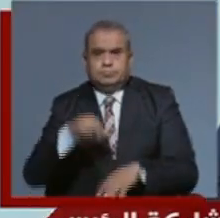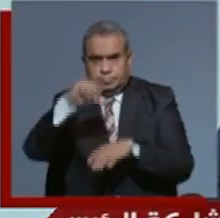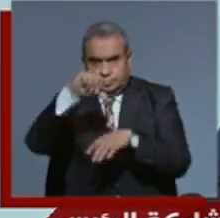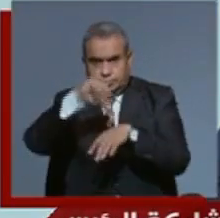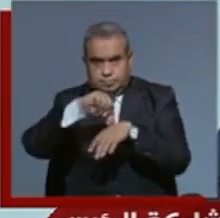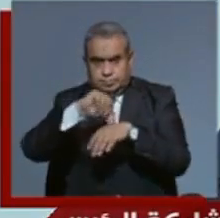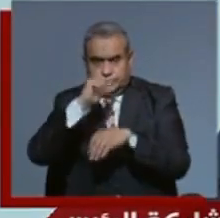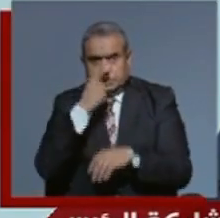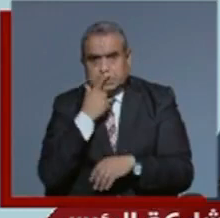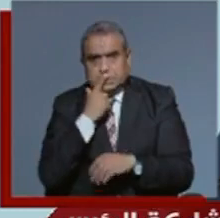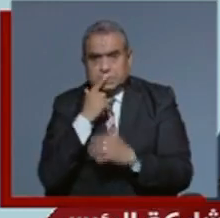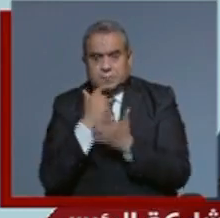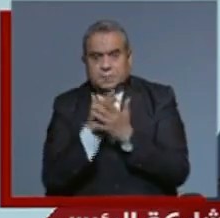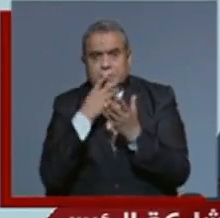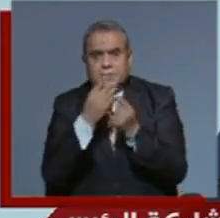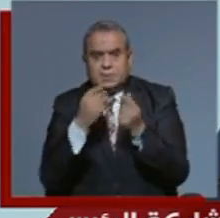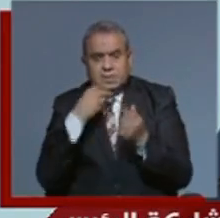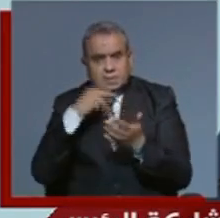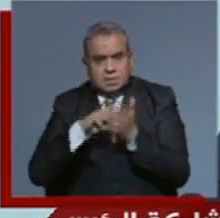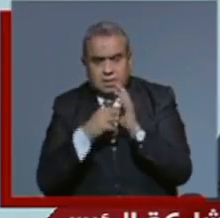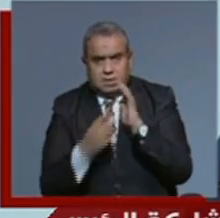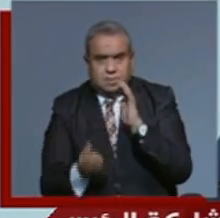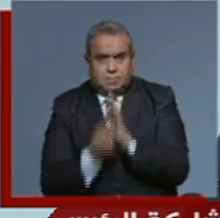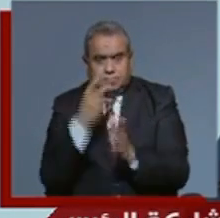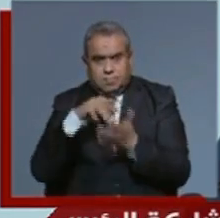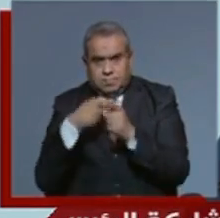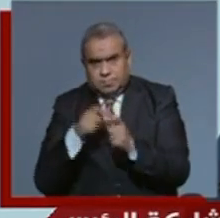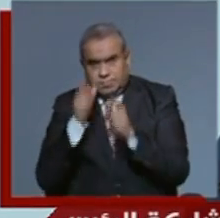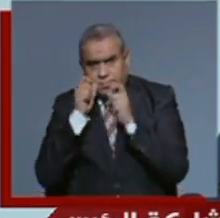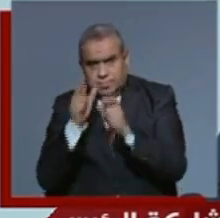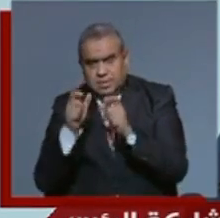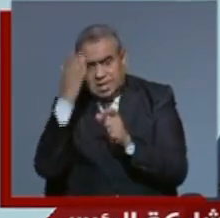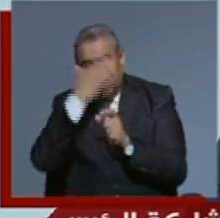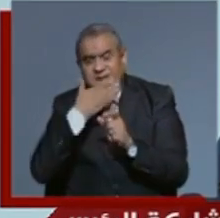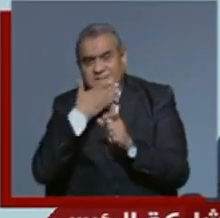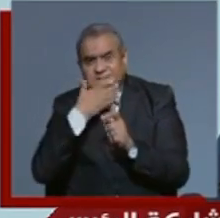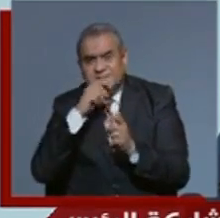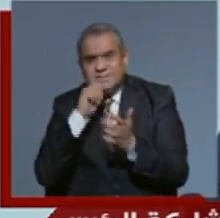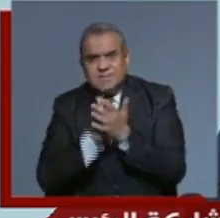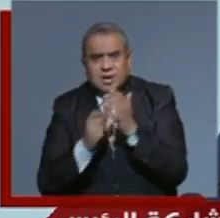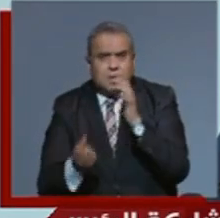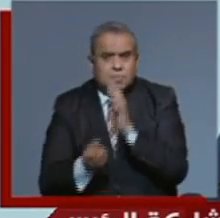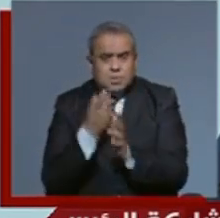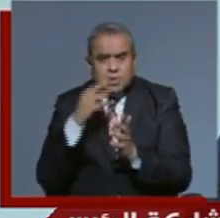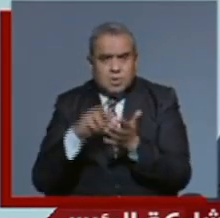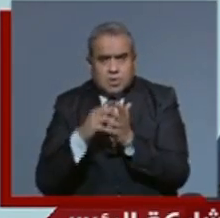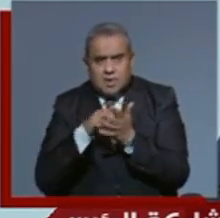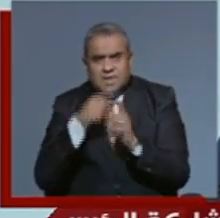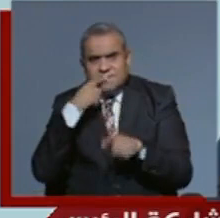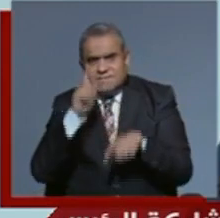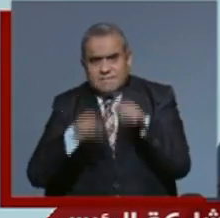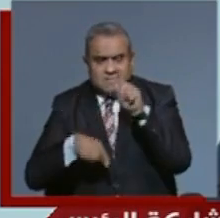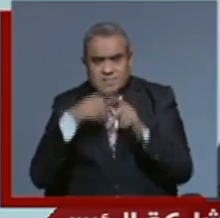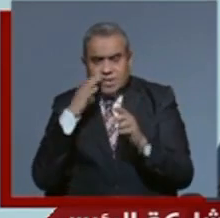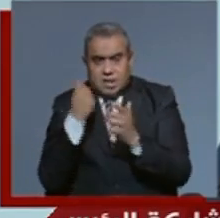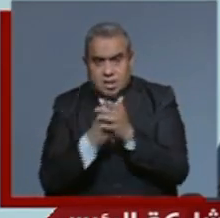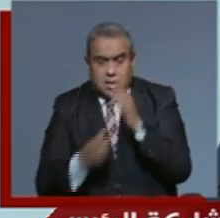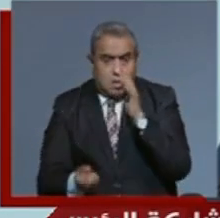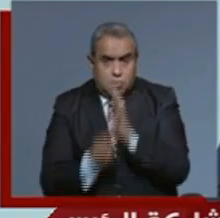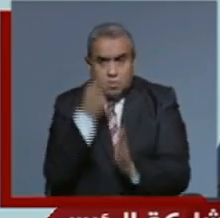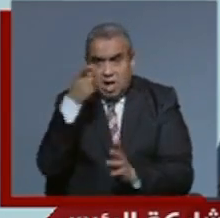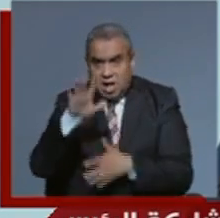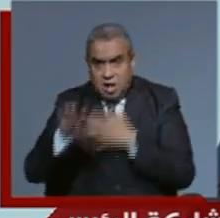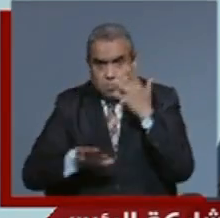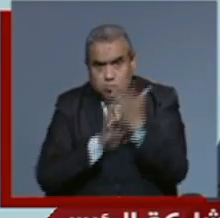في بعض الأحيان لم نولي اهتمام كافي بإفريقيا، ولكن مراعاة للقدرات المتاحة الحين